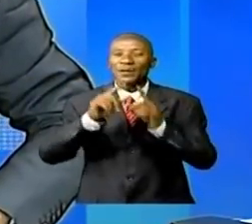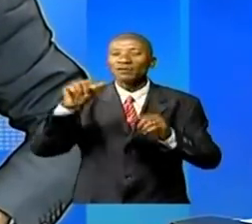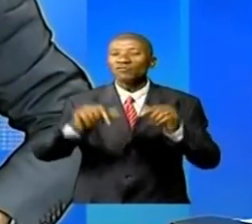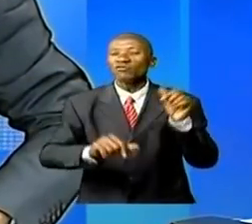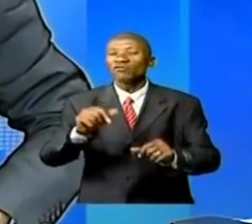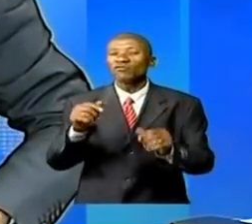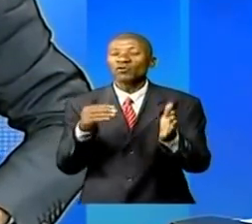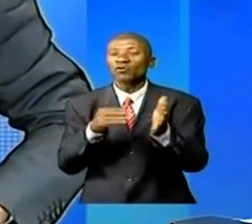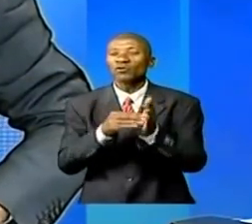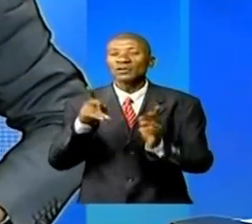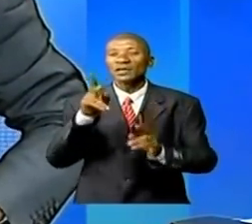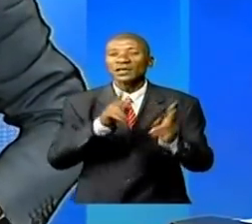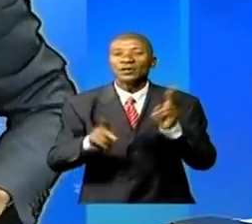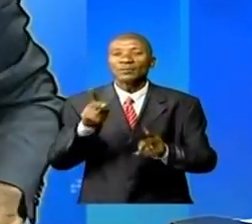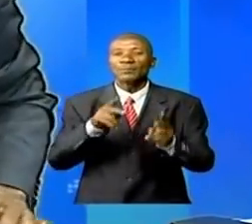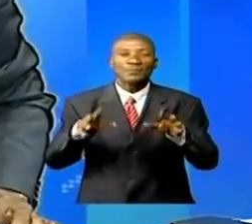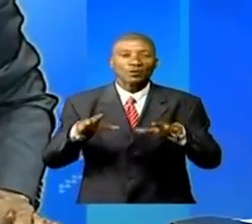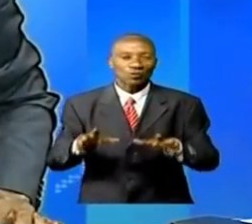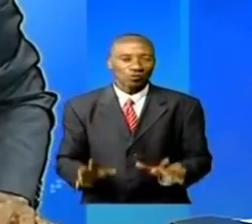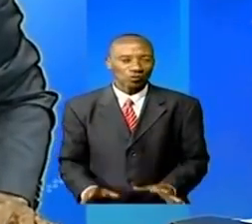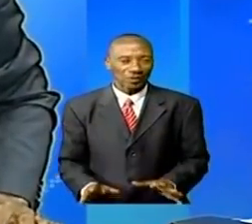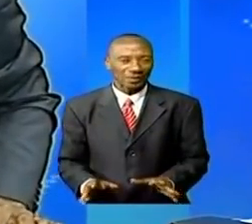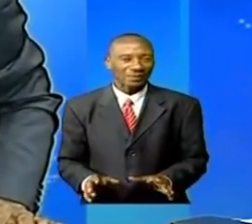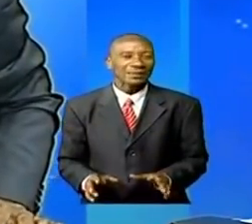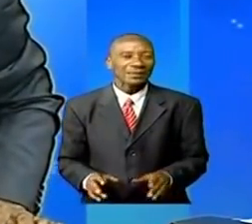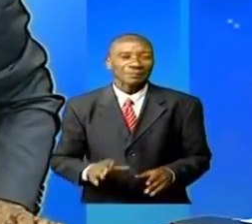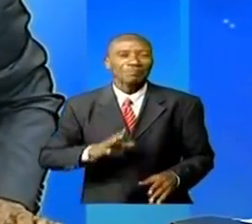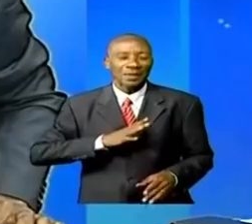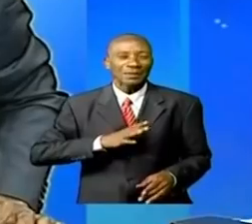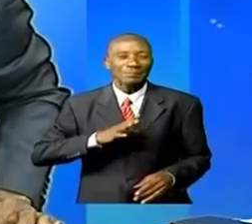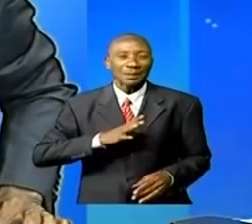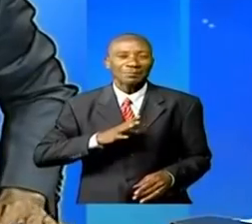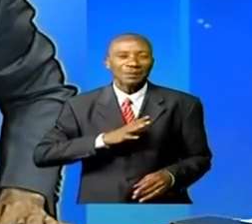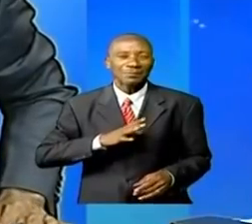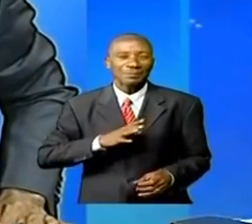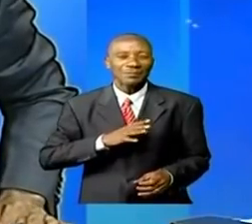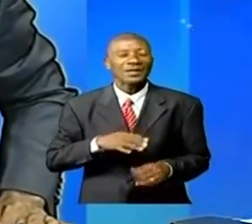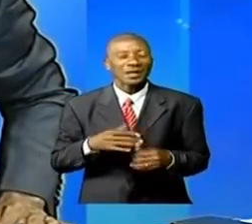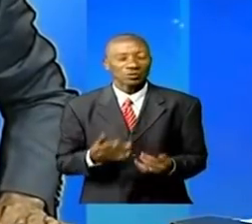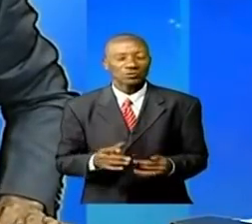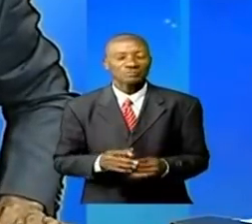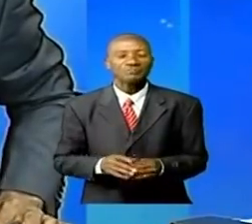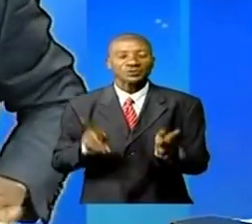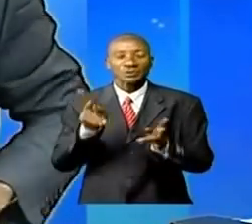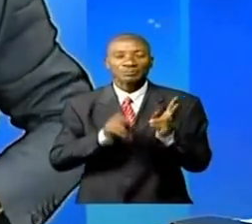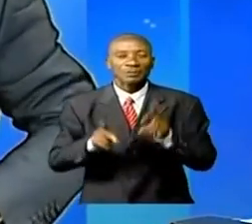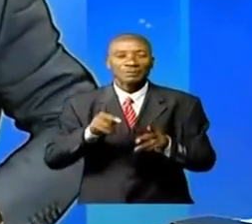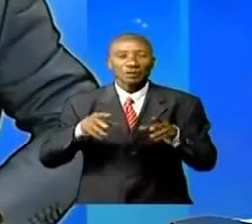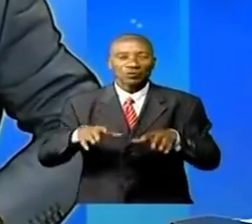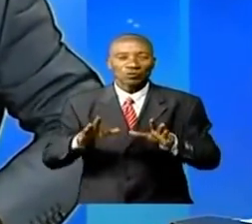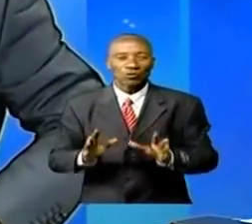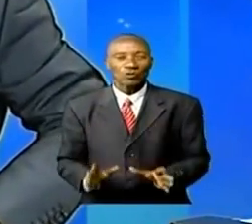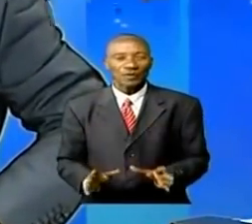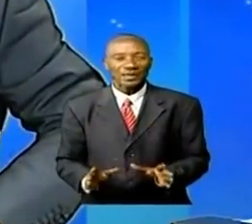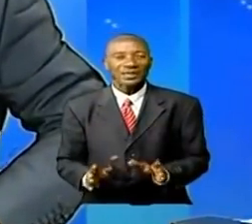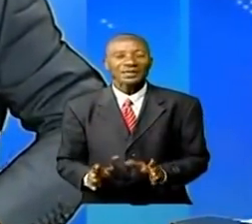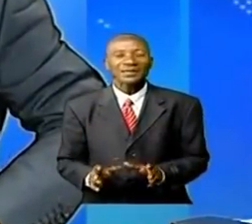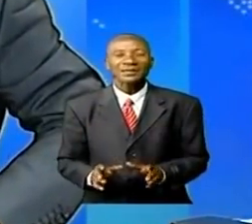désobligeants selon son diplomate. Ces propos n'engagent pas son gouvernement. Les citoyens congolais ont, dans leur